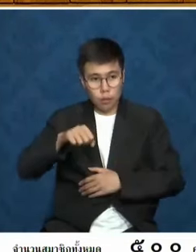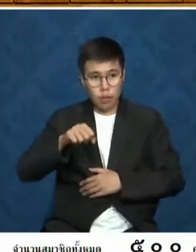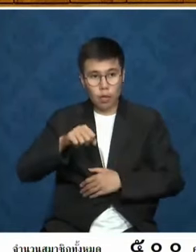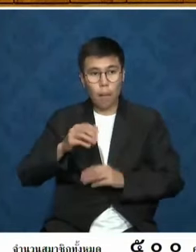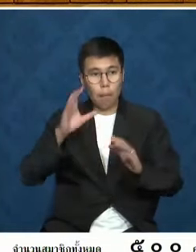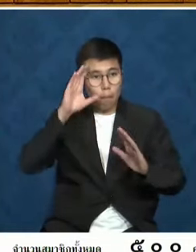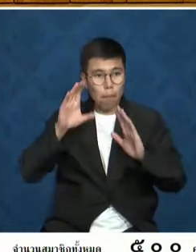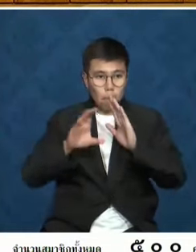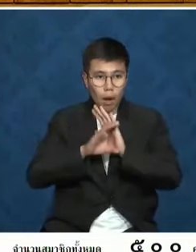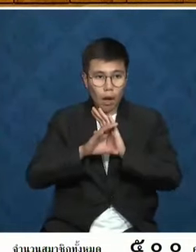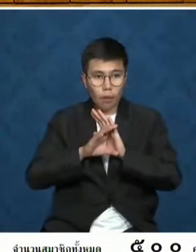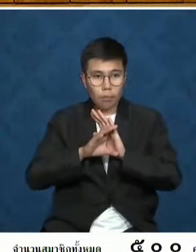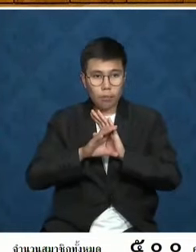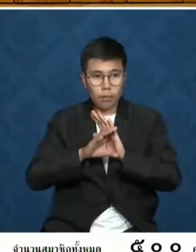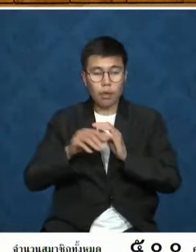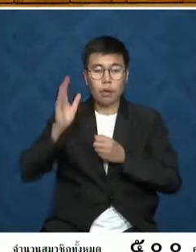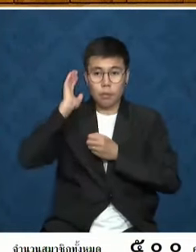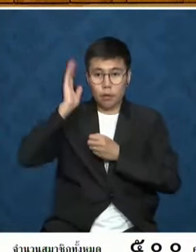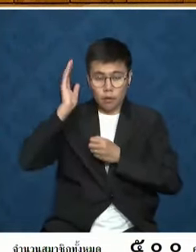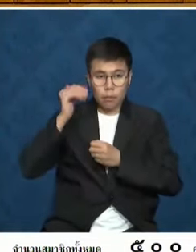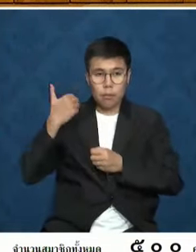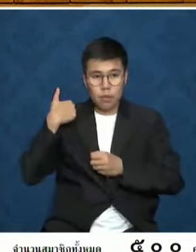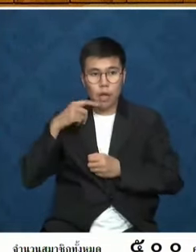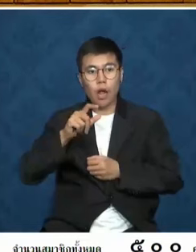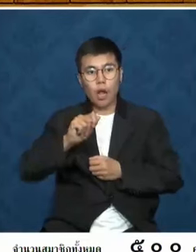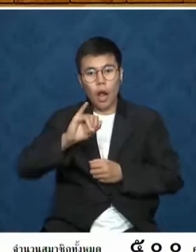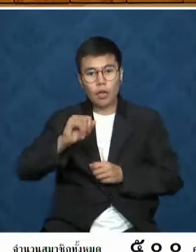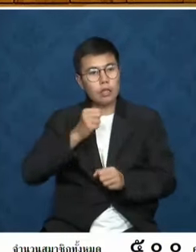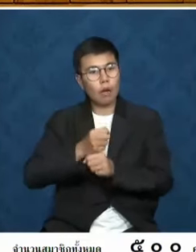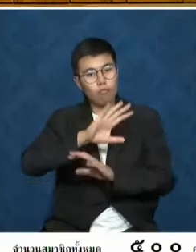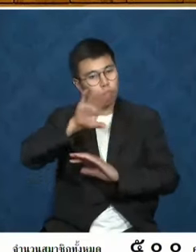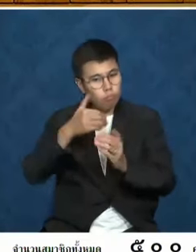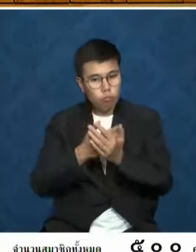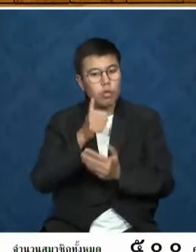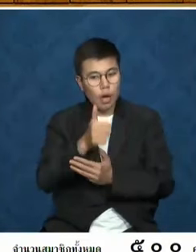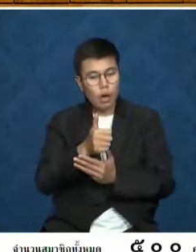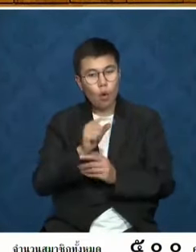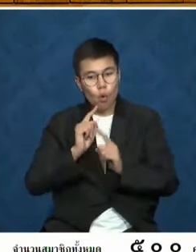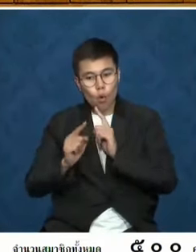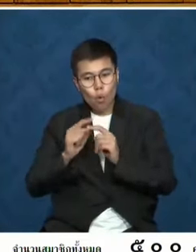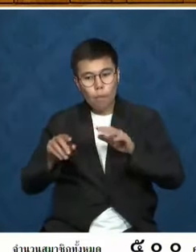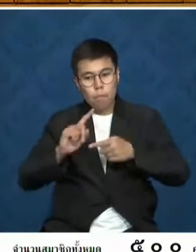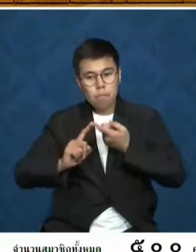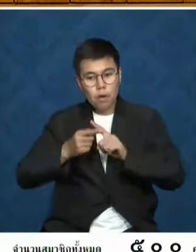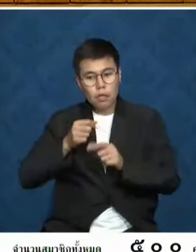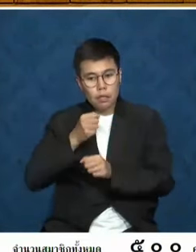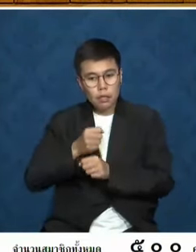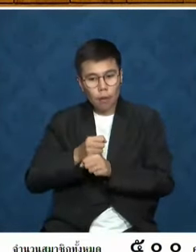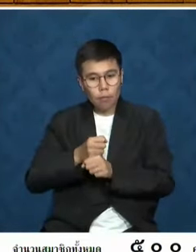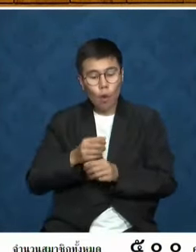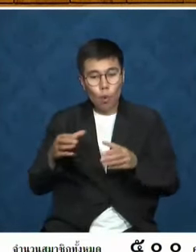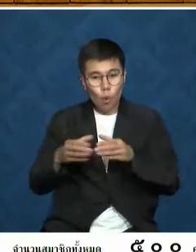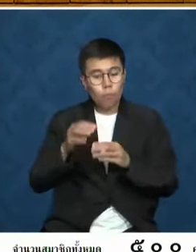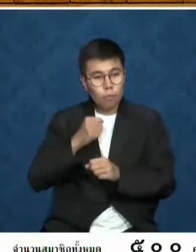ประกอบ Powerpoint Presentation ใช้ AI ทำได้หมดคุยกับเพอนๆที่ทำในเซ็เตอ์ต่